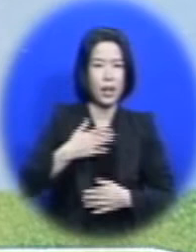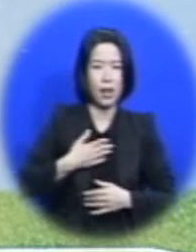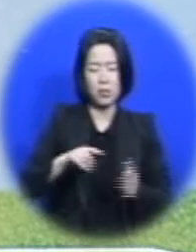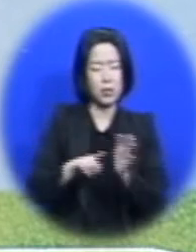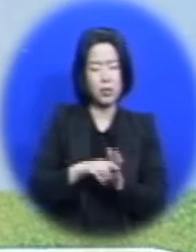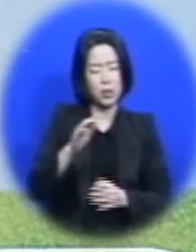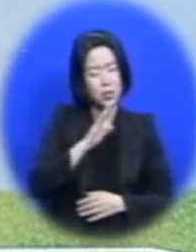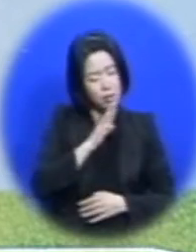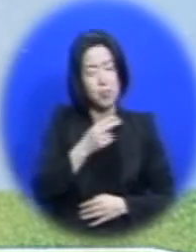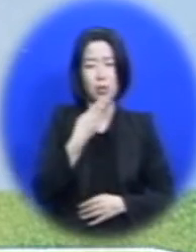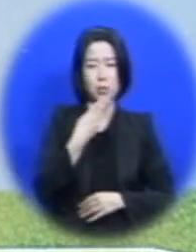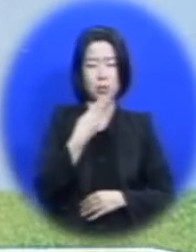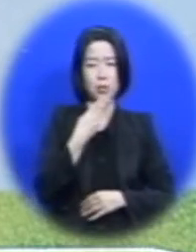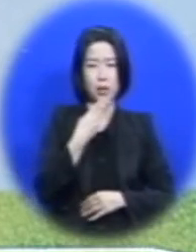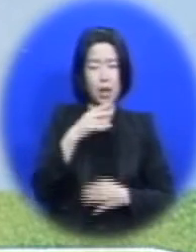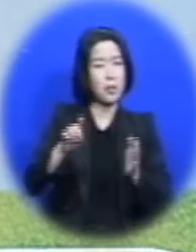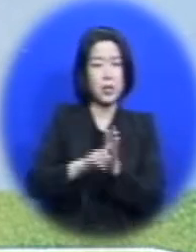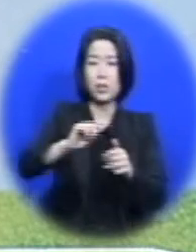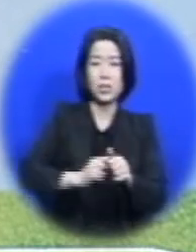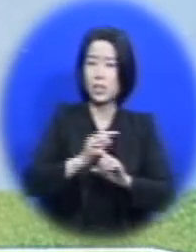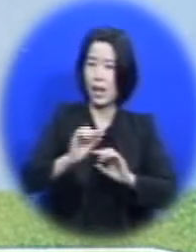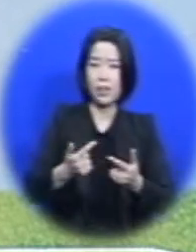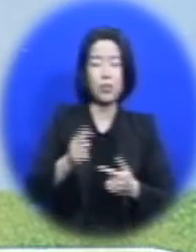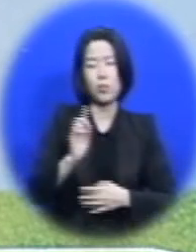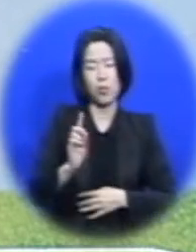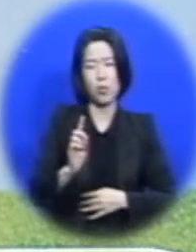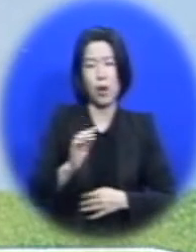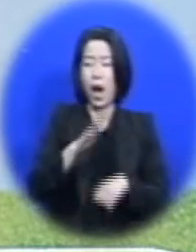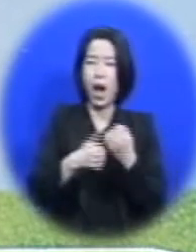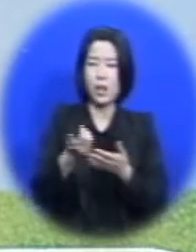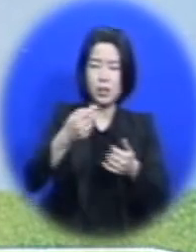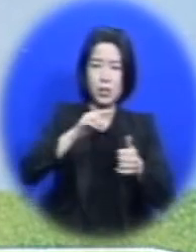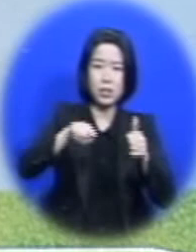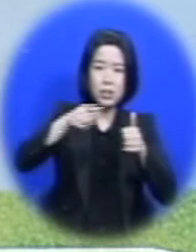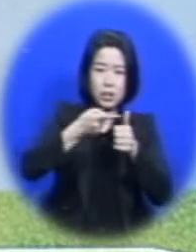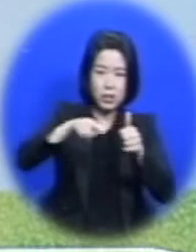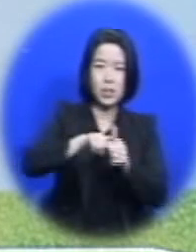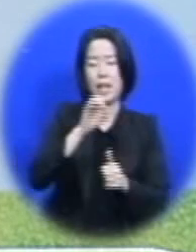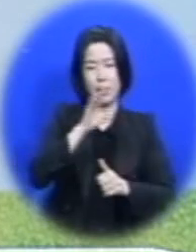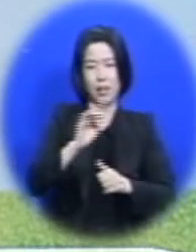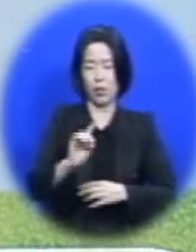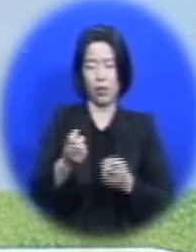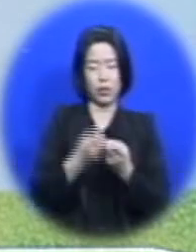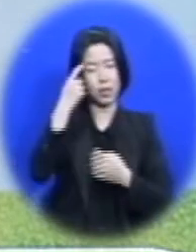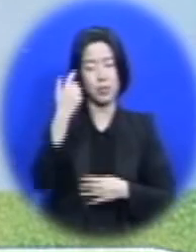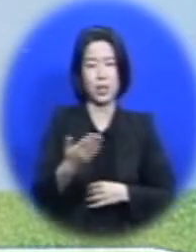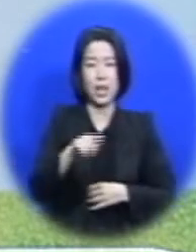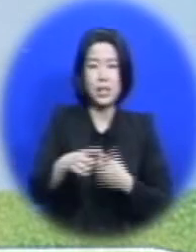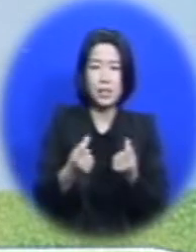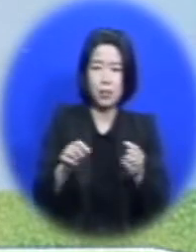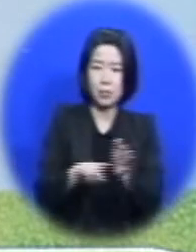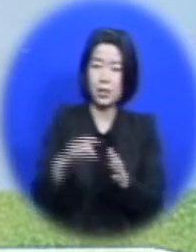너무 없어 믿어지지가 않는 걸 뭐 하나님이 의지가 안 되는 걸 어떻게 해요 이런 리듬